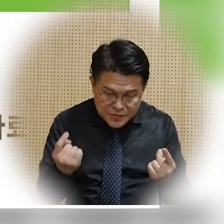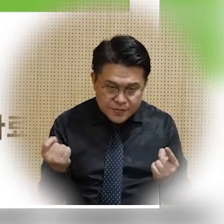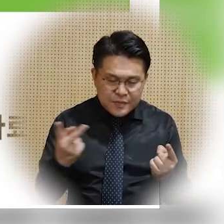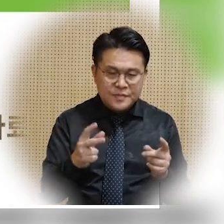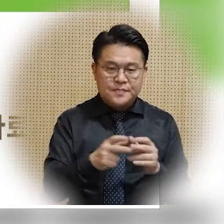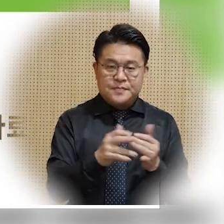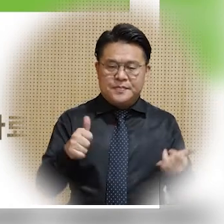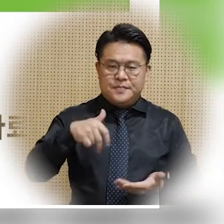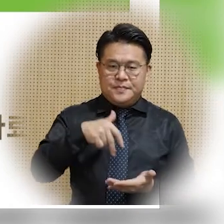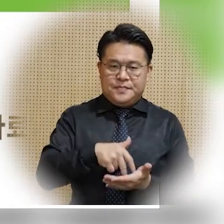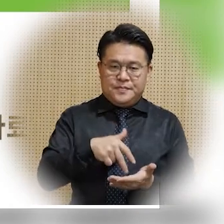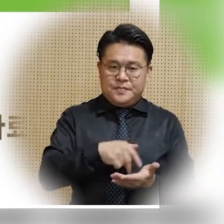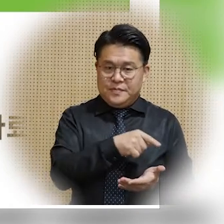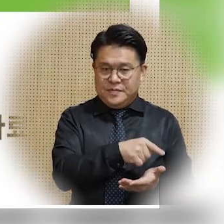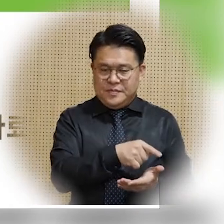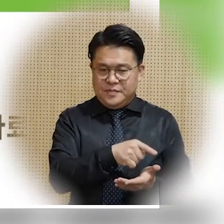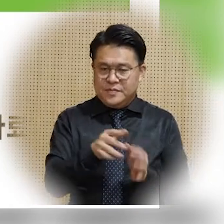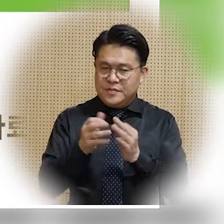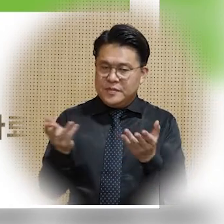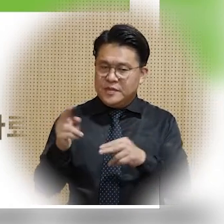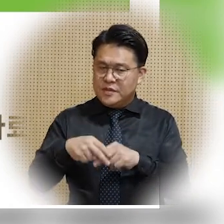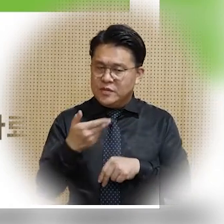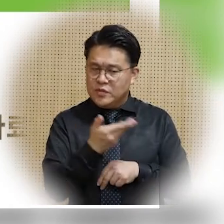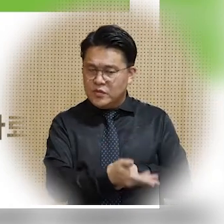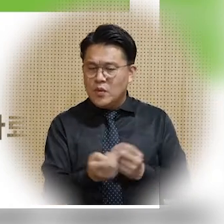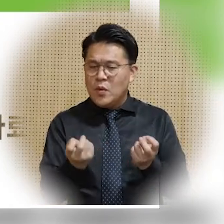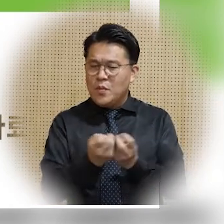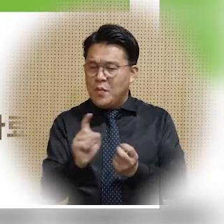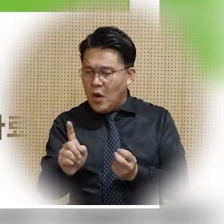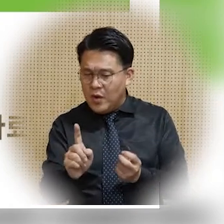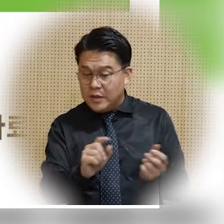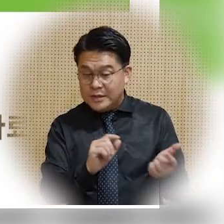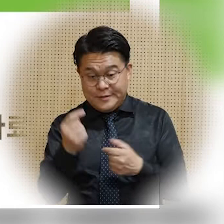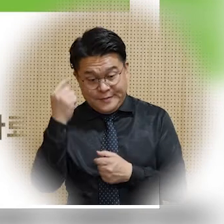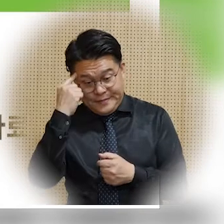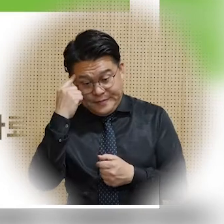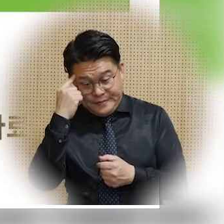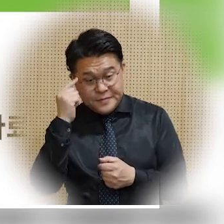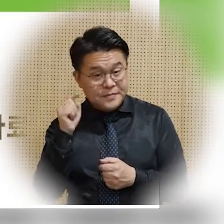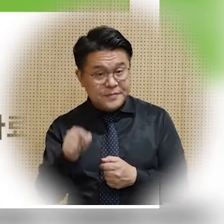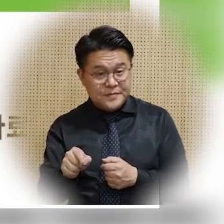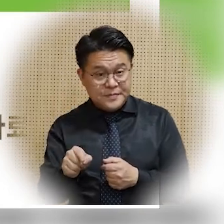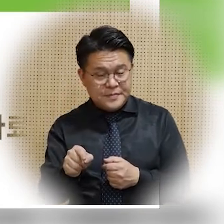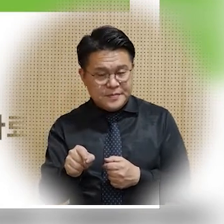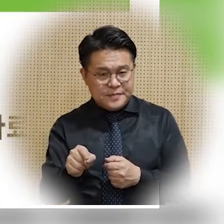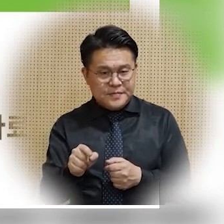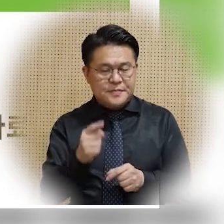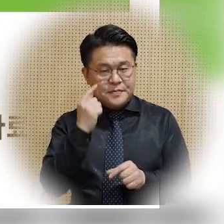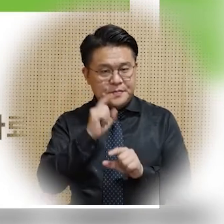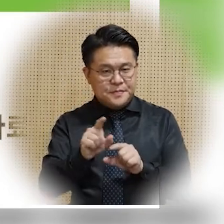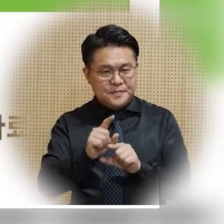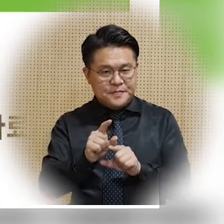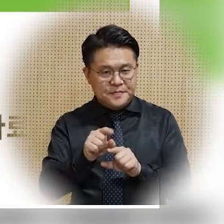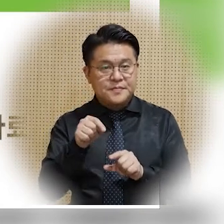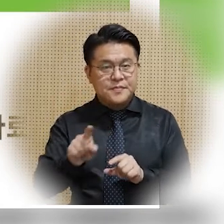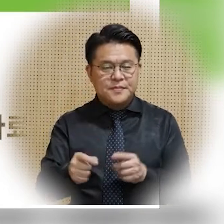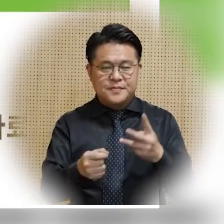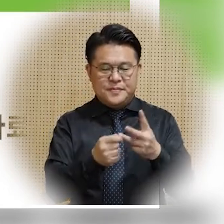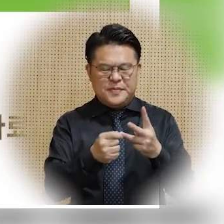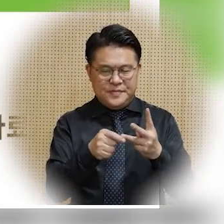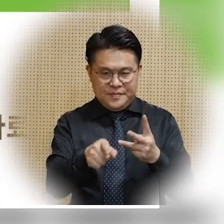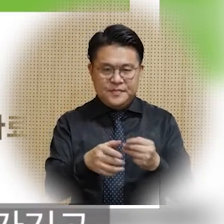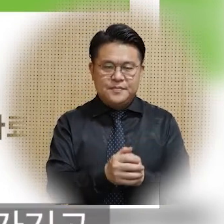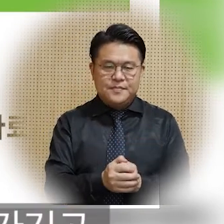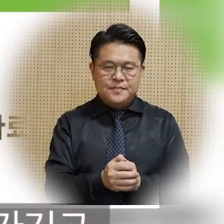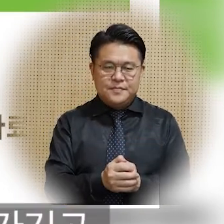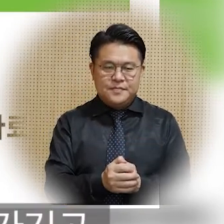그리고 장애인분들에게 그 관련된 일자리를 어떻게 제공할 수 있을까라는 고민들을 이제 해보라는 게 이제